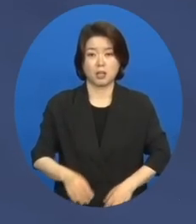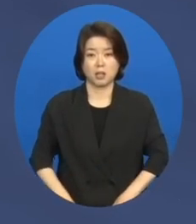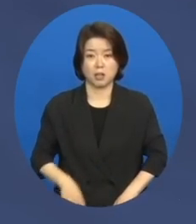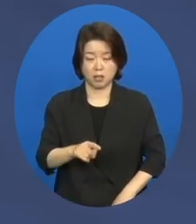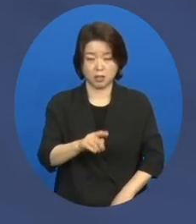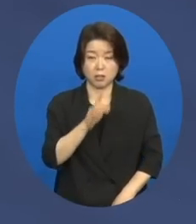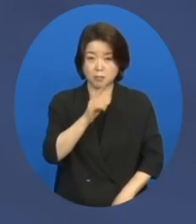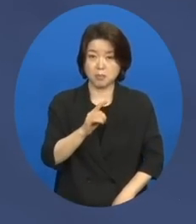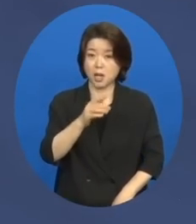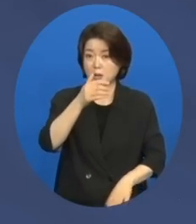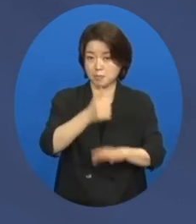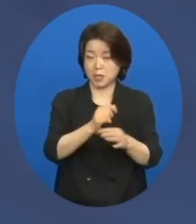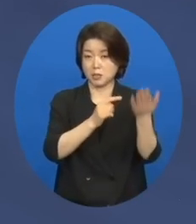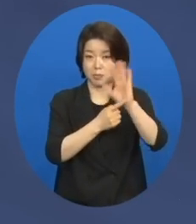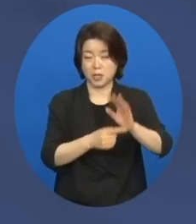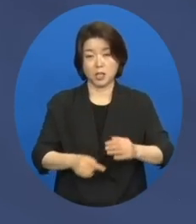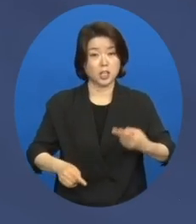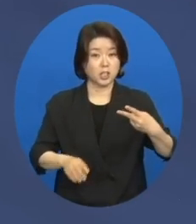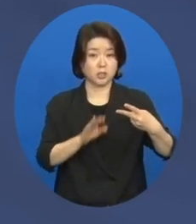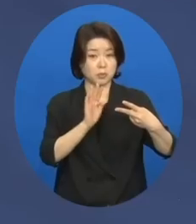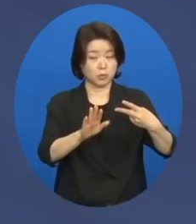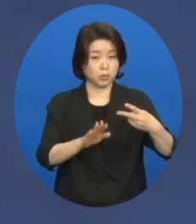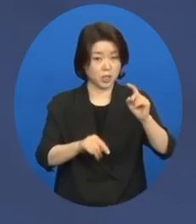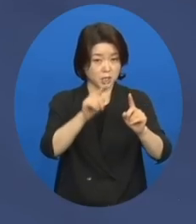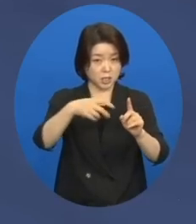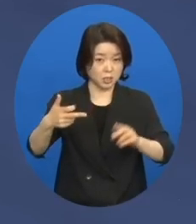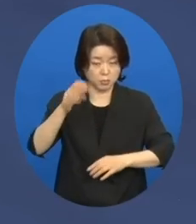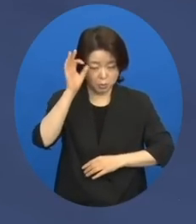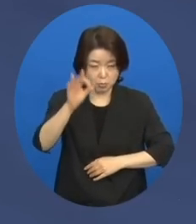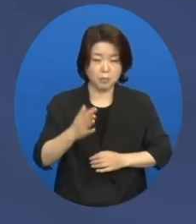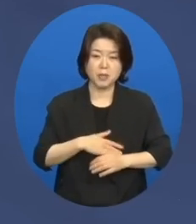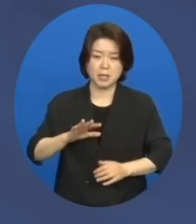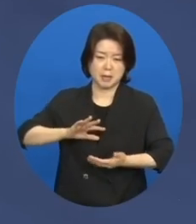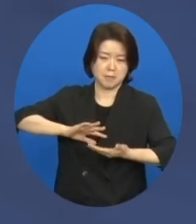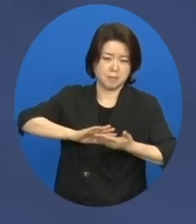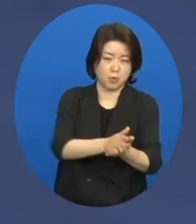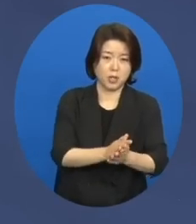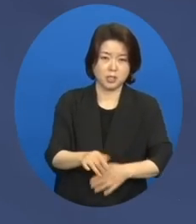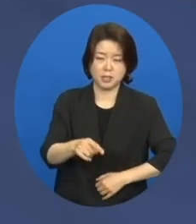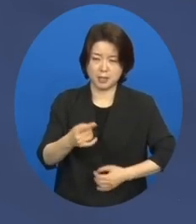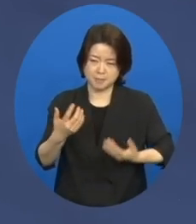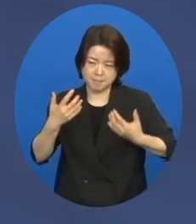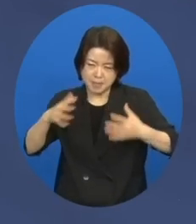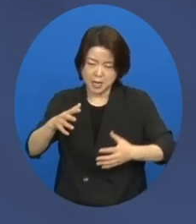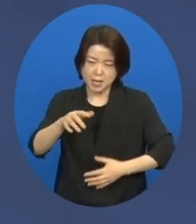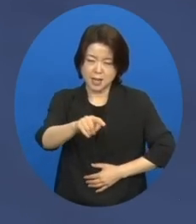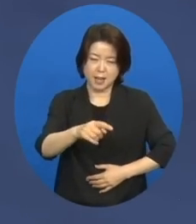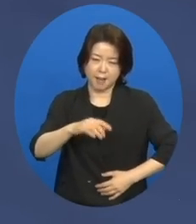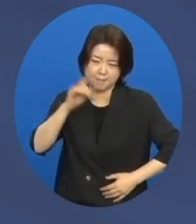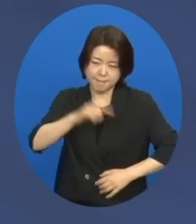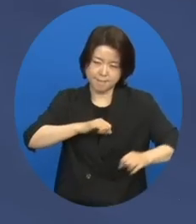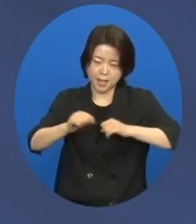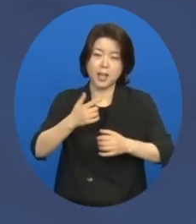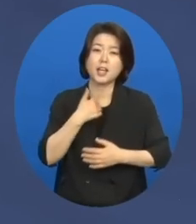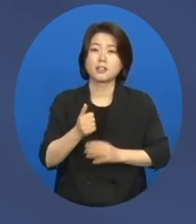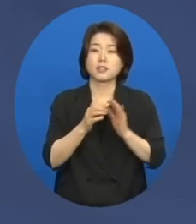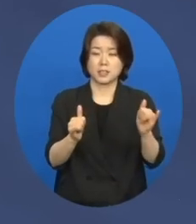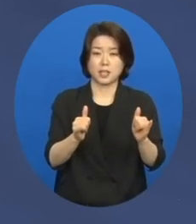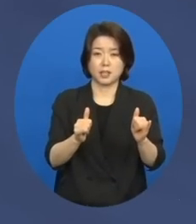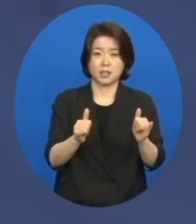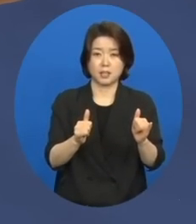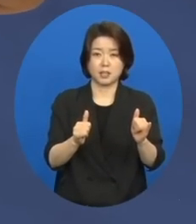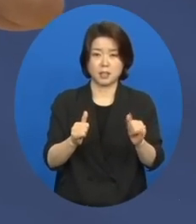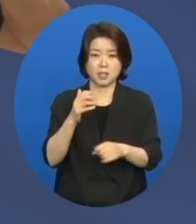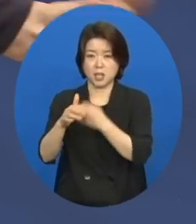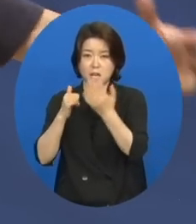나중에 하는 말처럼 디모데전서 1장 12절 이하에 나는 핍박자요 포행자요 악행하는 자였더니